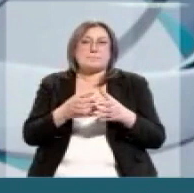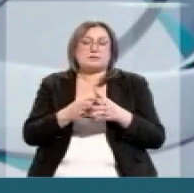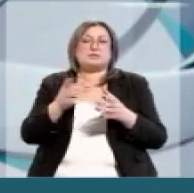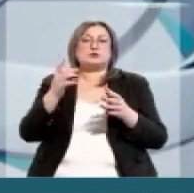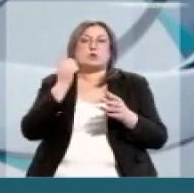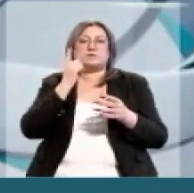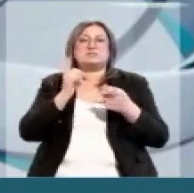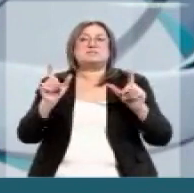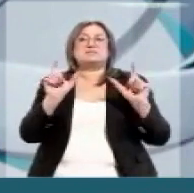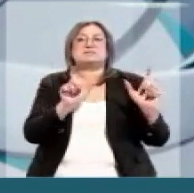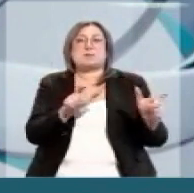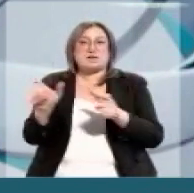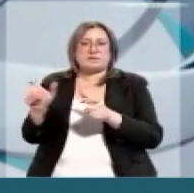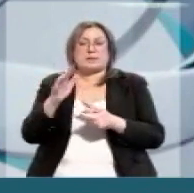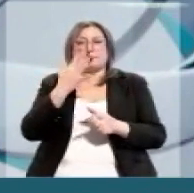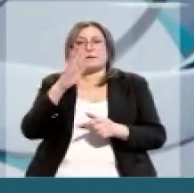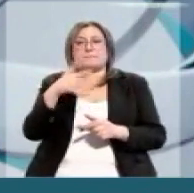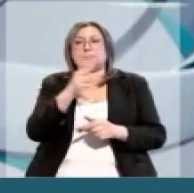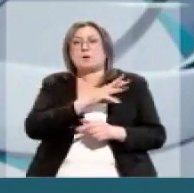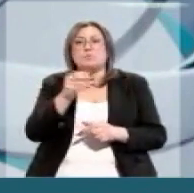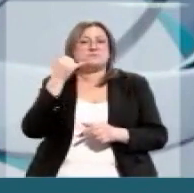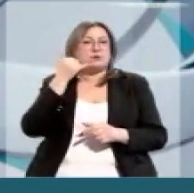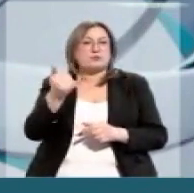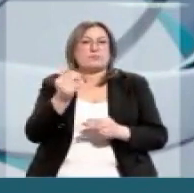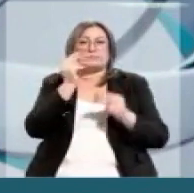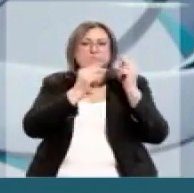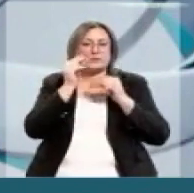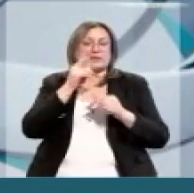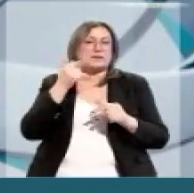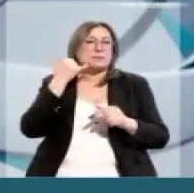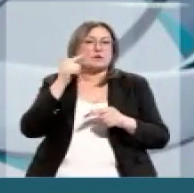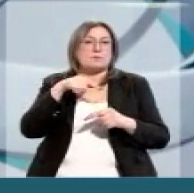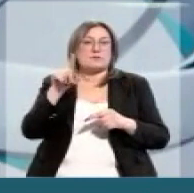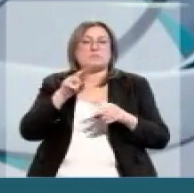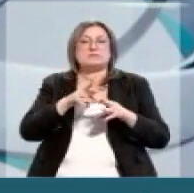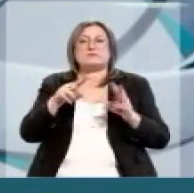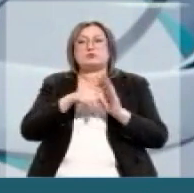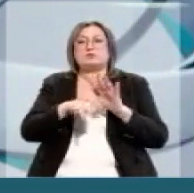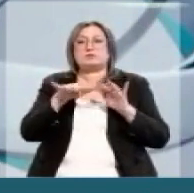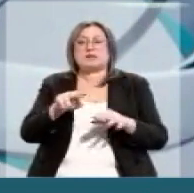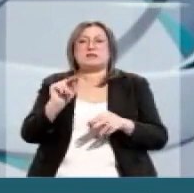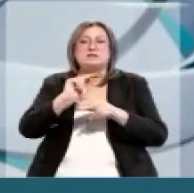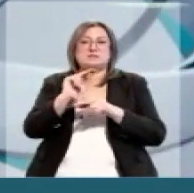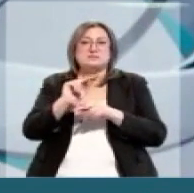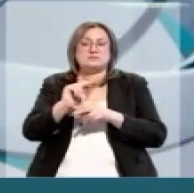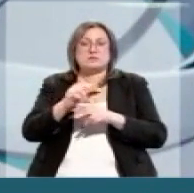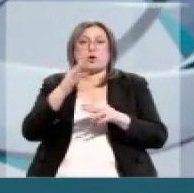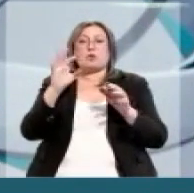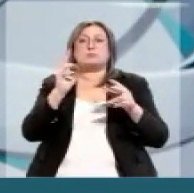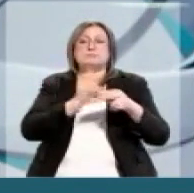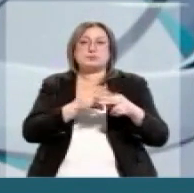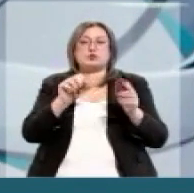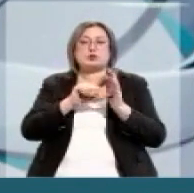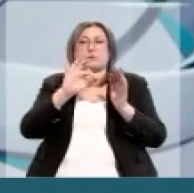сотовых связей заблокировано 5,5 миллионов звонков с подменных номеров. Министерство внутренних дел ликвидировано 6 ОПГ и